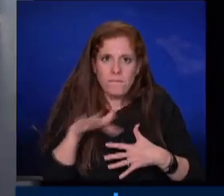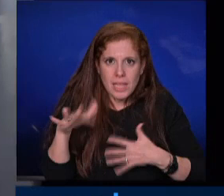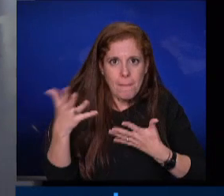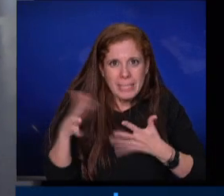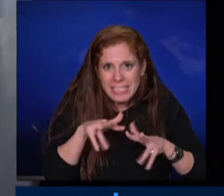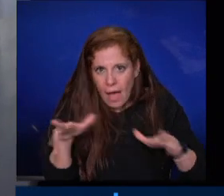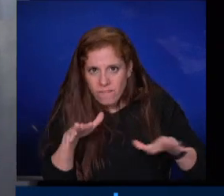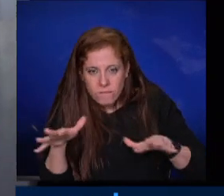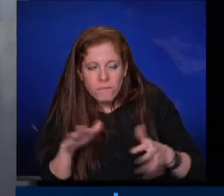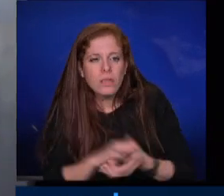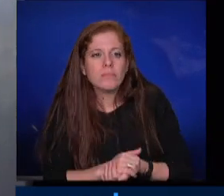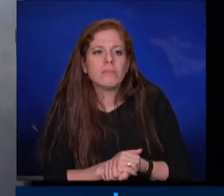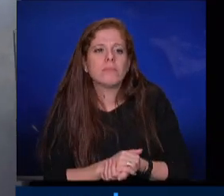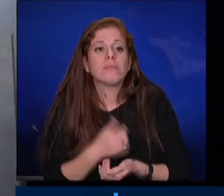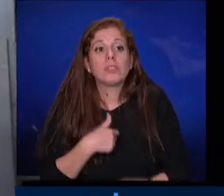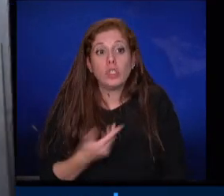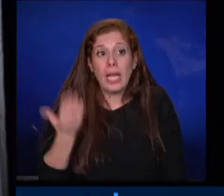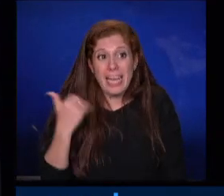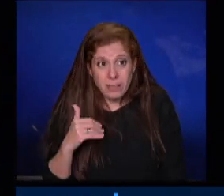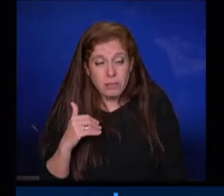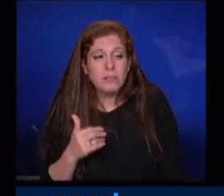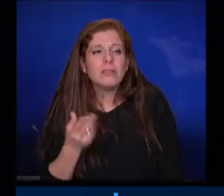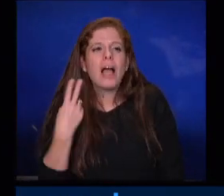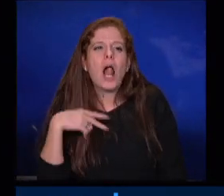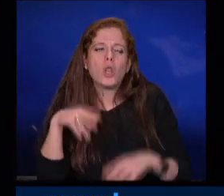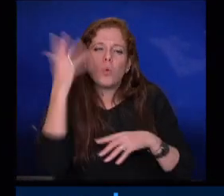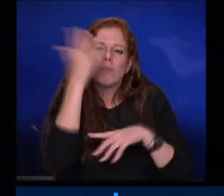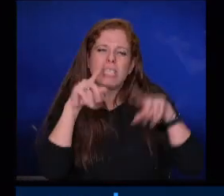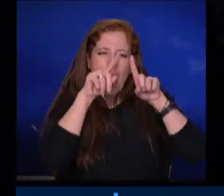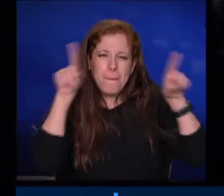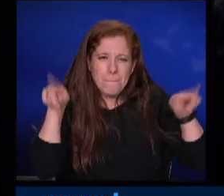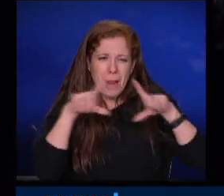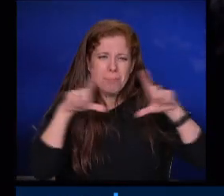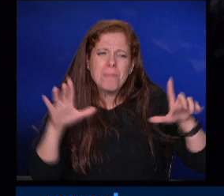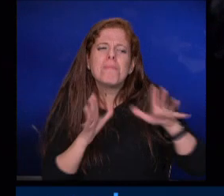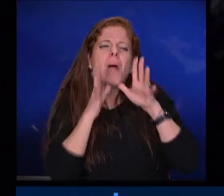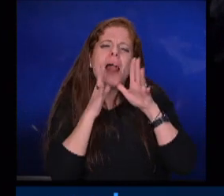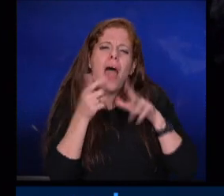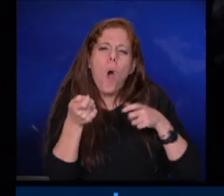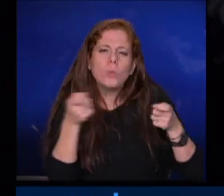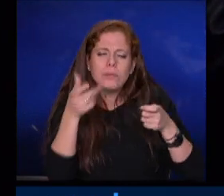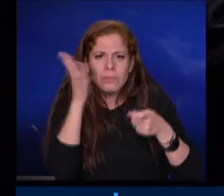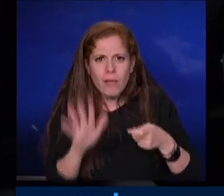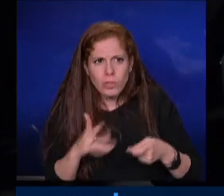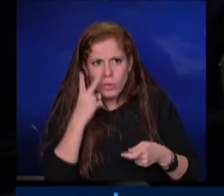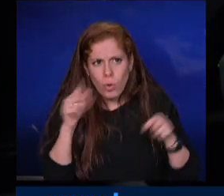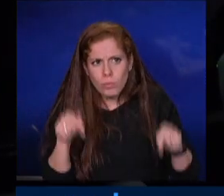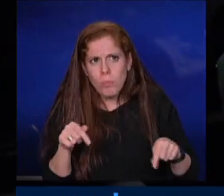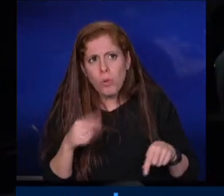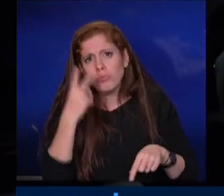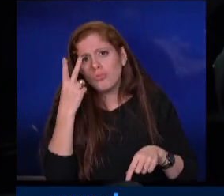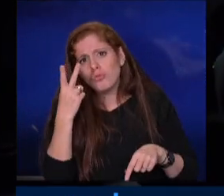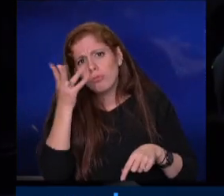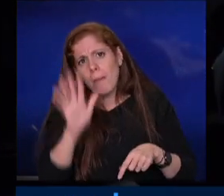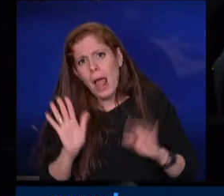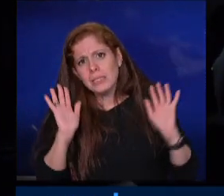טוב. כשאני הייתי, אז היה לנו מסך פלזמה עם מלא מלא ערוצים וטלוויזיות, אני רואה שיש פה, אני חושב,